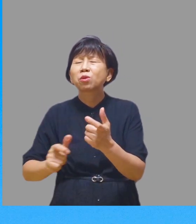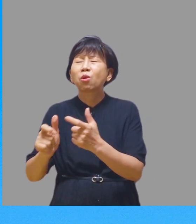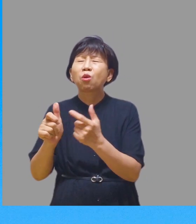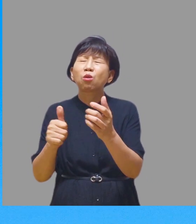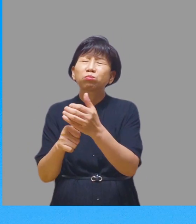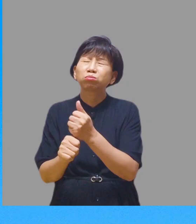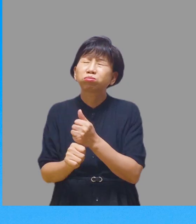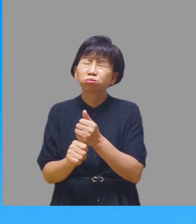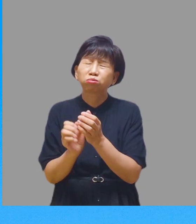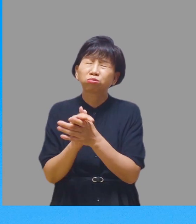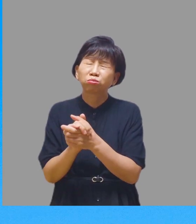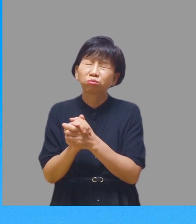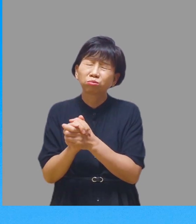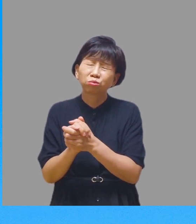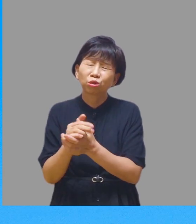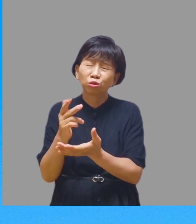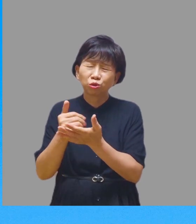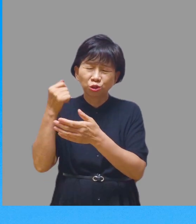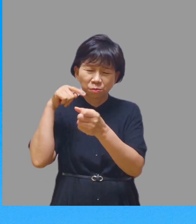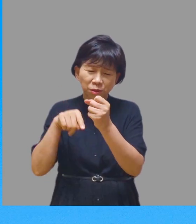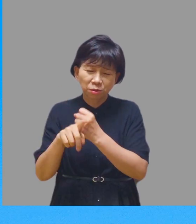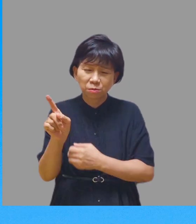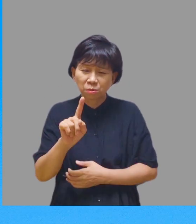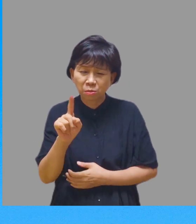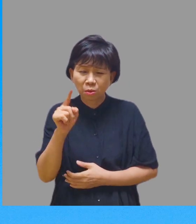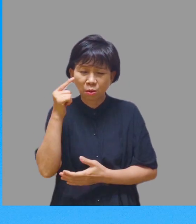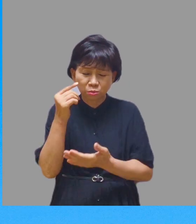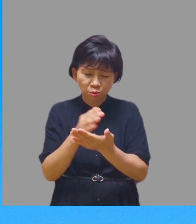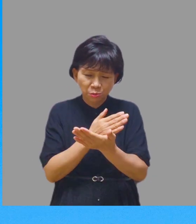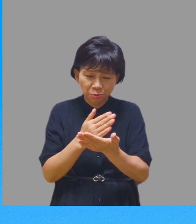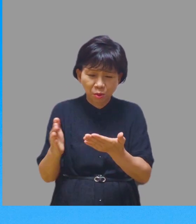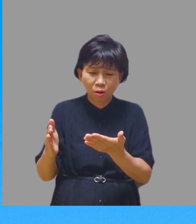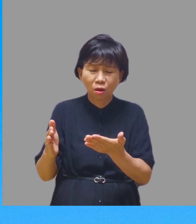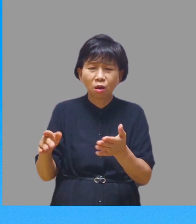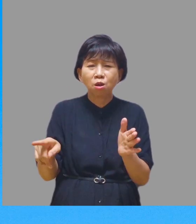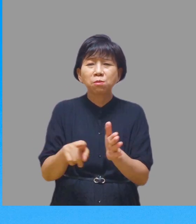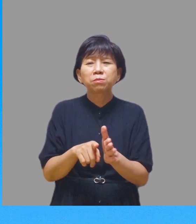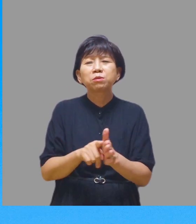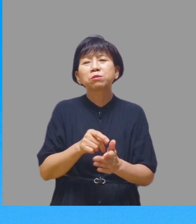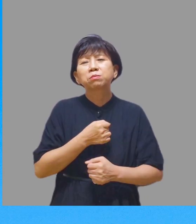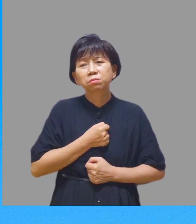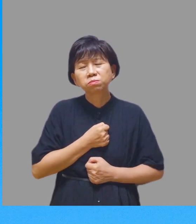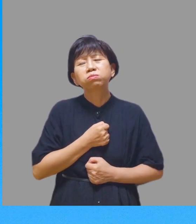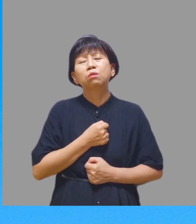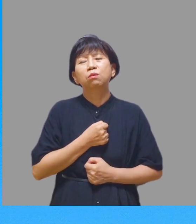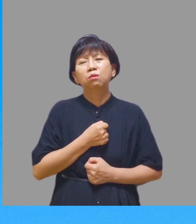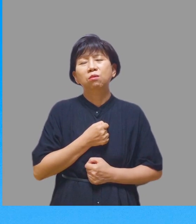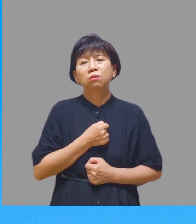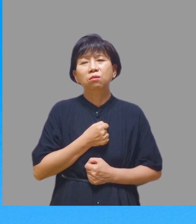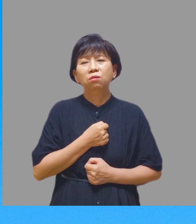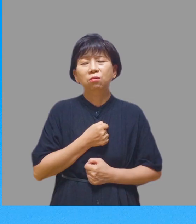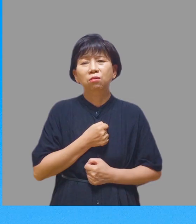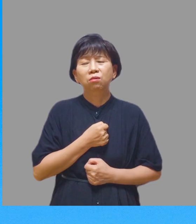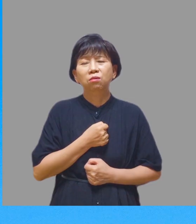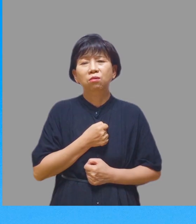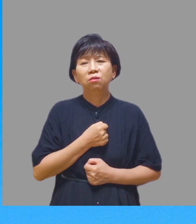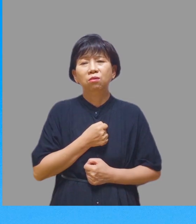성숙한 신앙은 고난 속에서 주님의 뜻을 분별하고 흔들림 없는 평안을 누리게 한다는 거지요. 여러분,